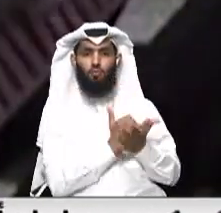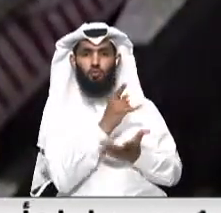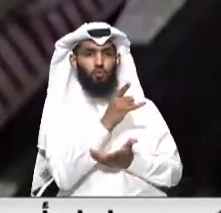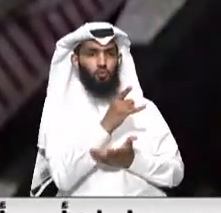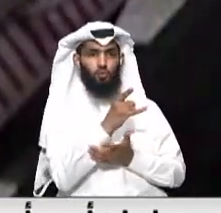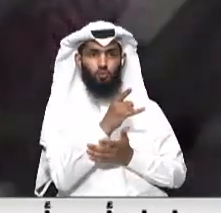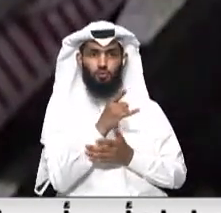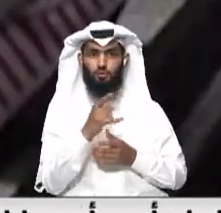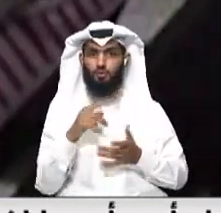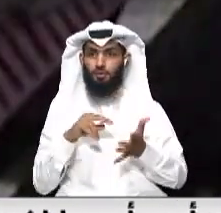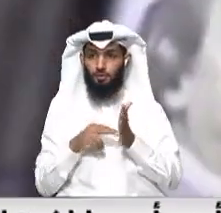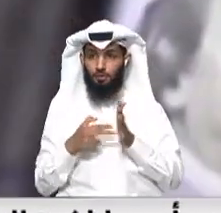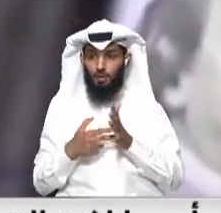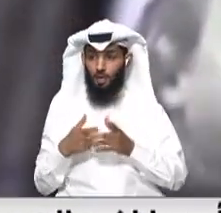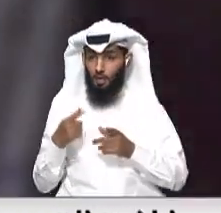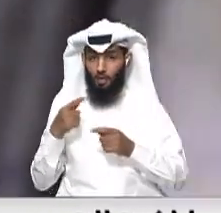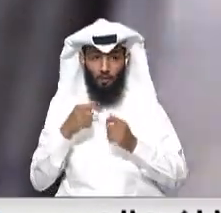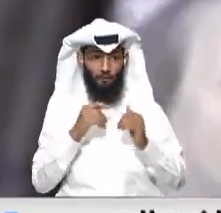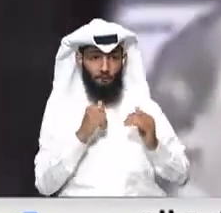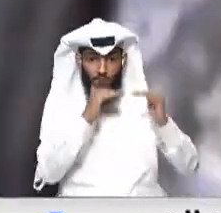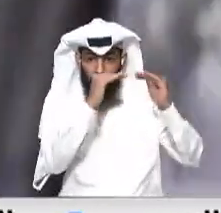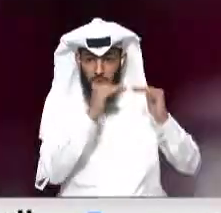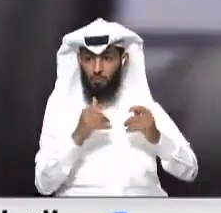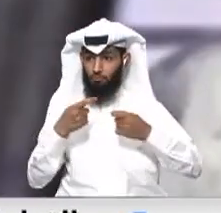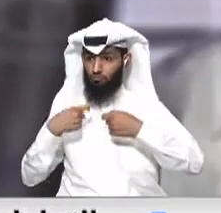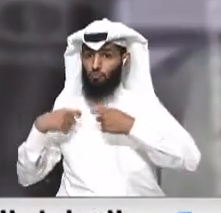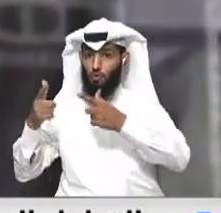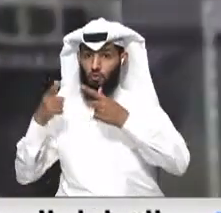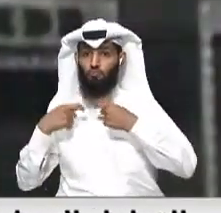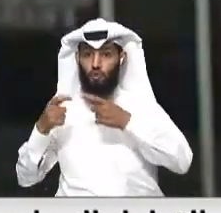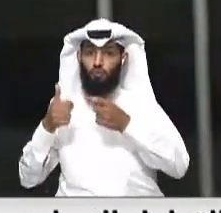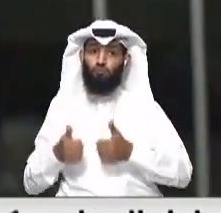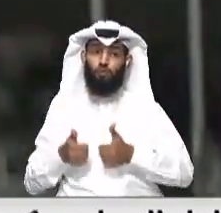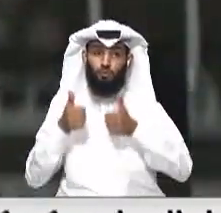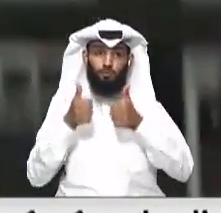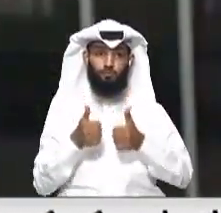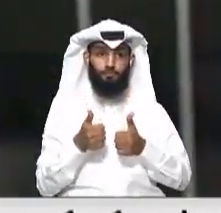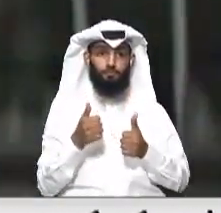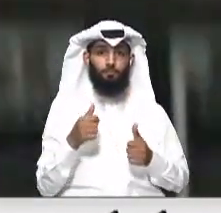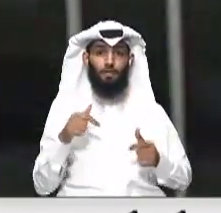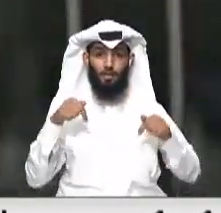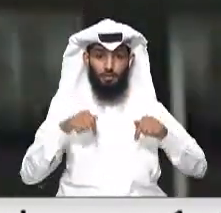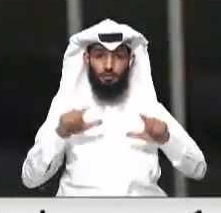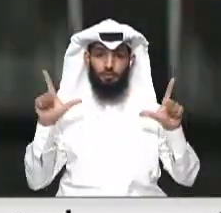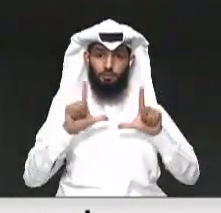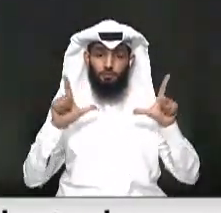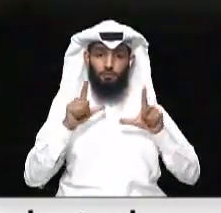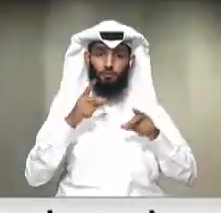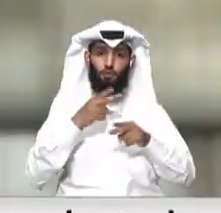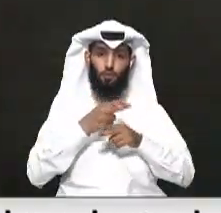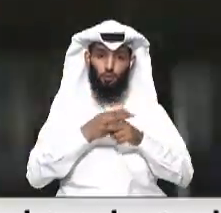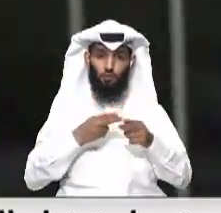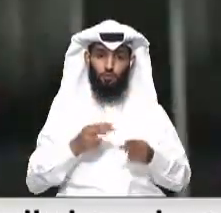كاستجابة لزيادة الانتاج فيزداد الطلب على رؤوس الأموال. فيصل الجاسم، تلفزيون دولة الكويت.